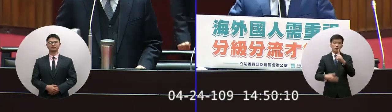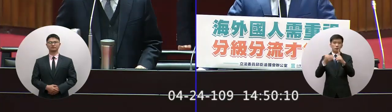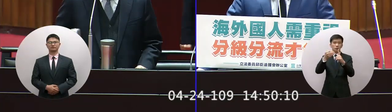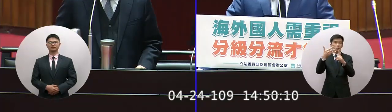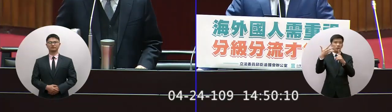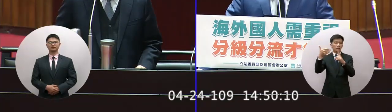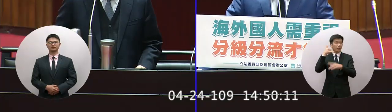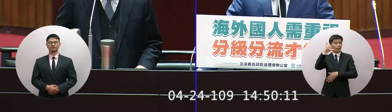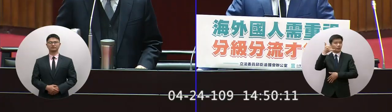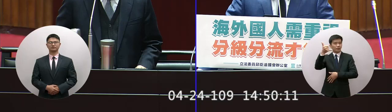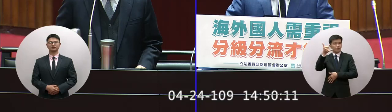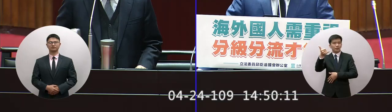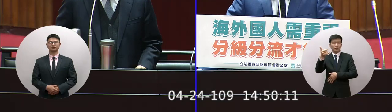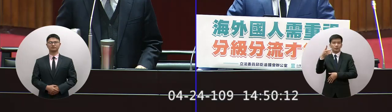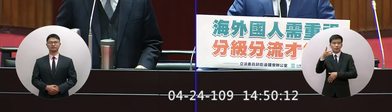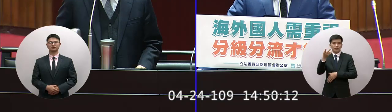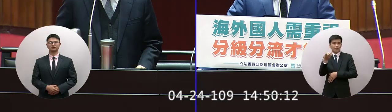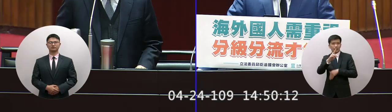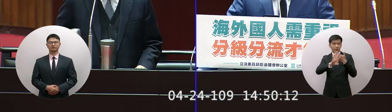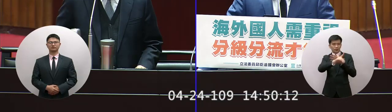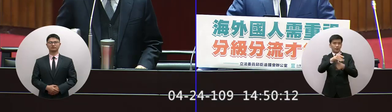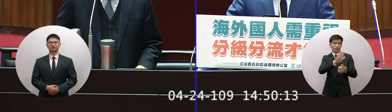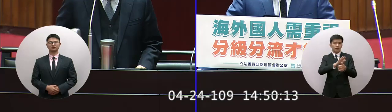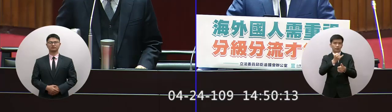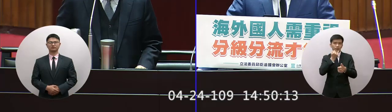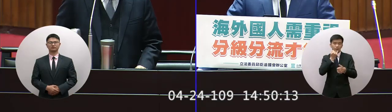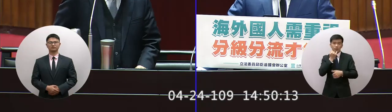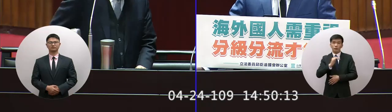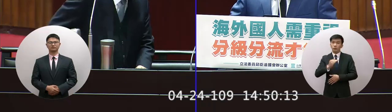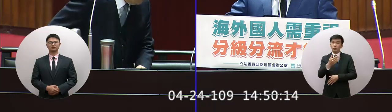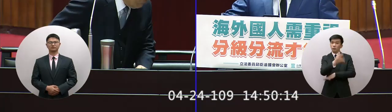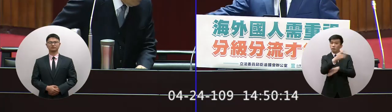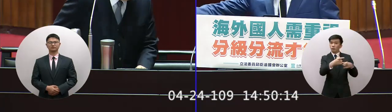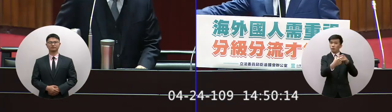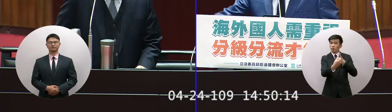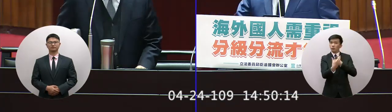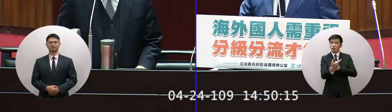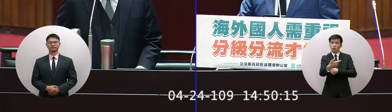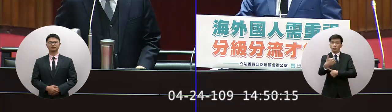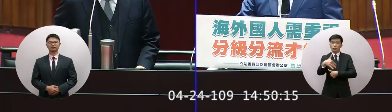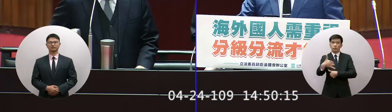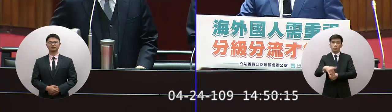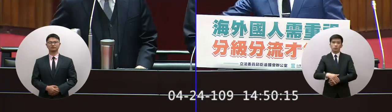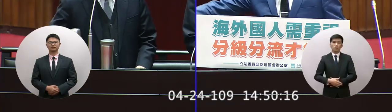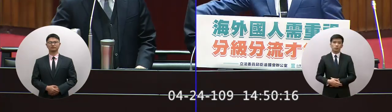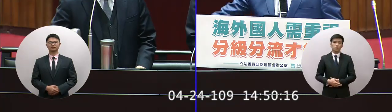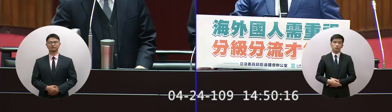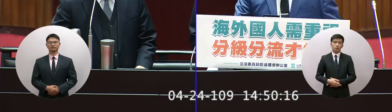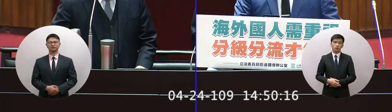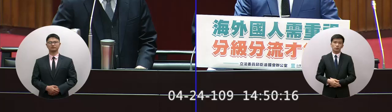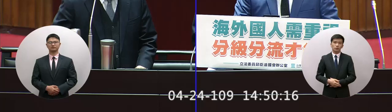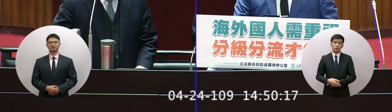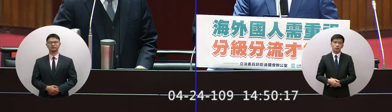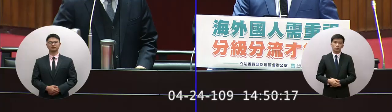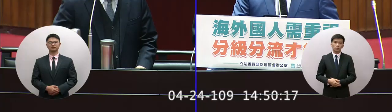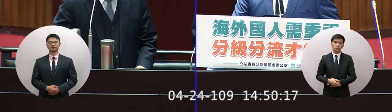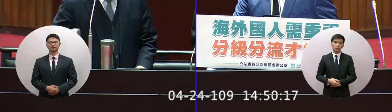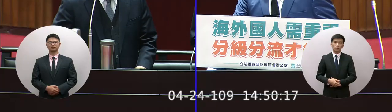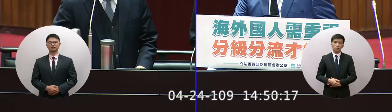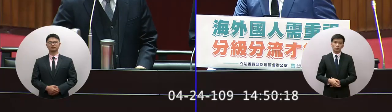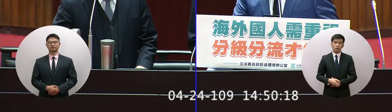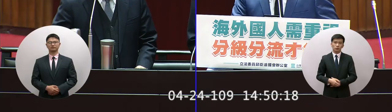叫不完了，所以这个部分其实我们都有得到正面的回应，那在这边很感谢。下一页。